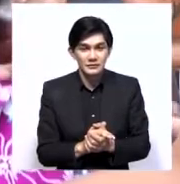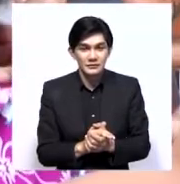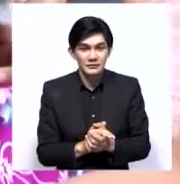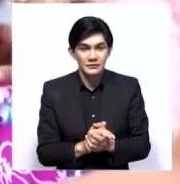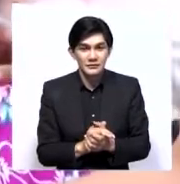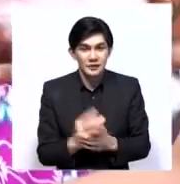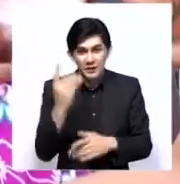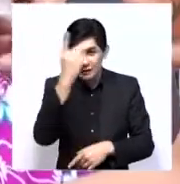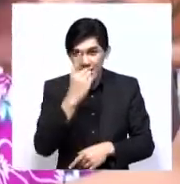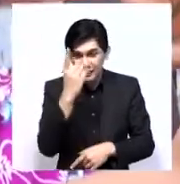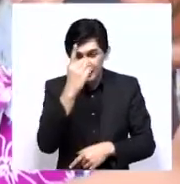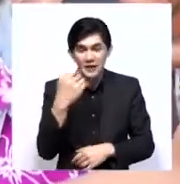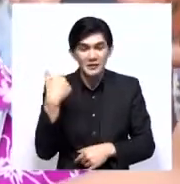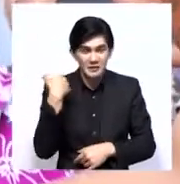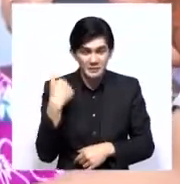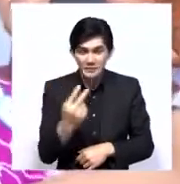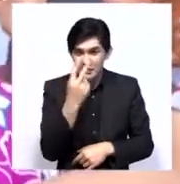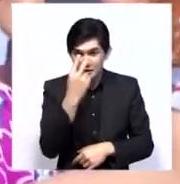ะ